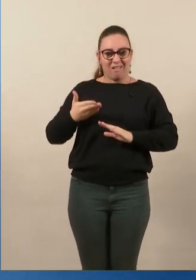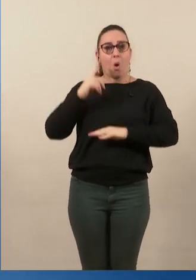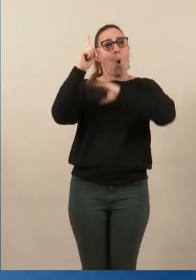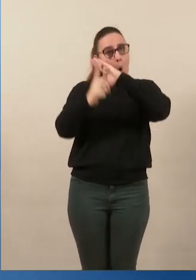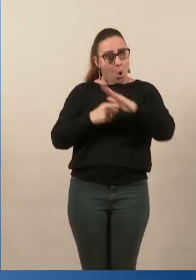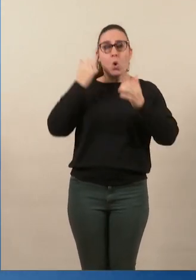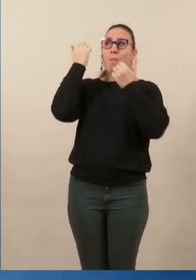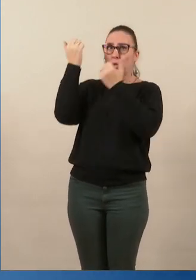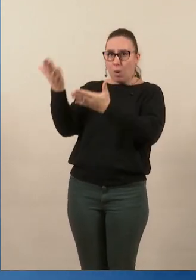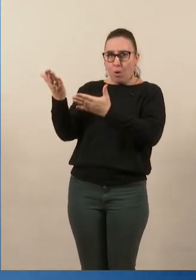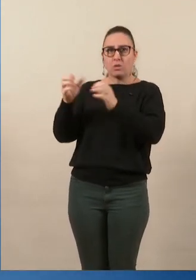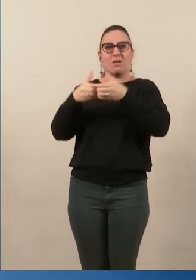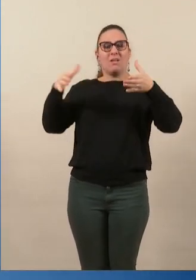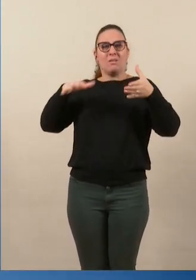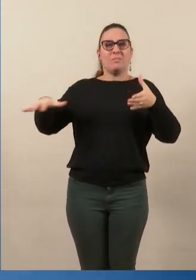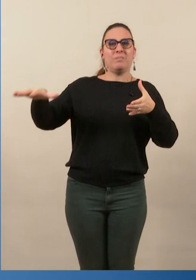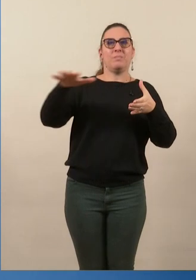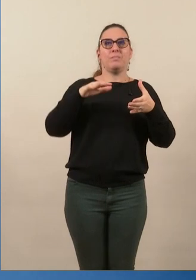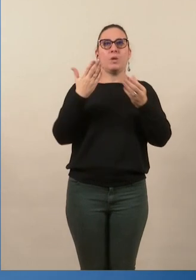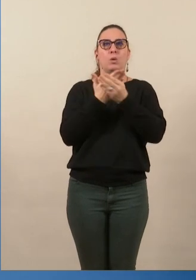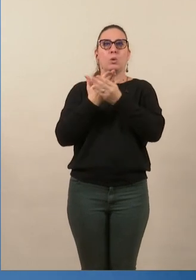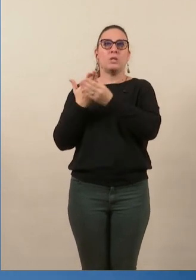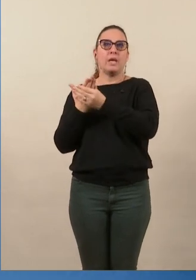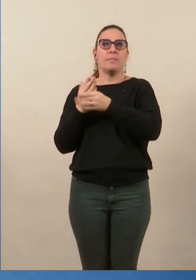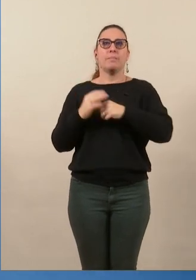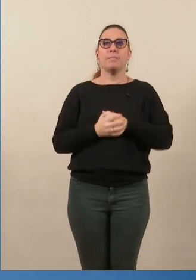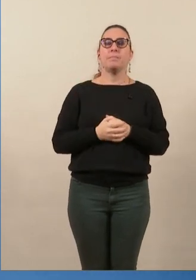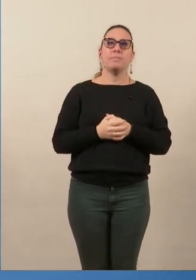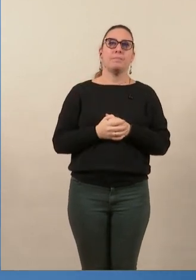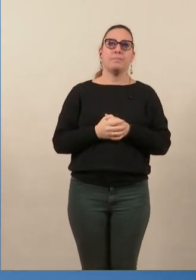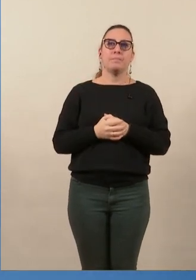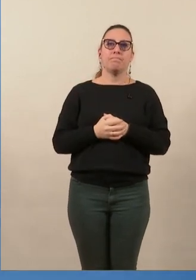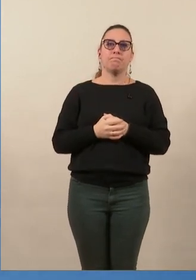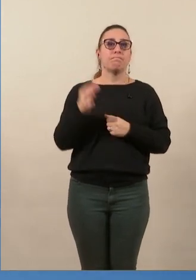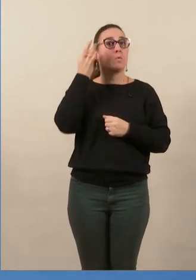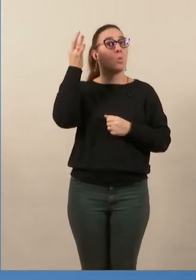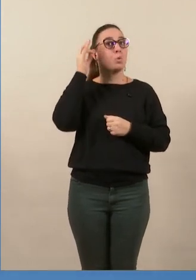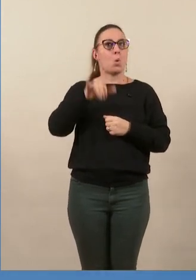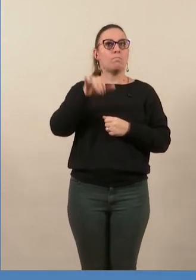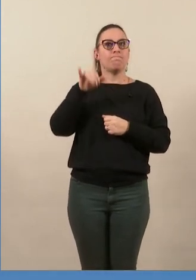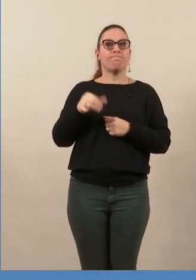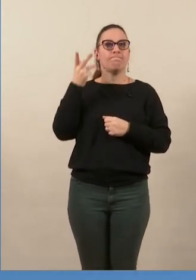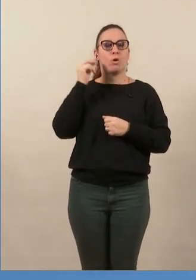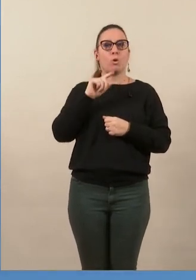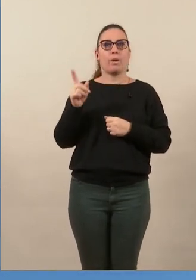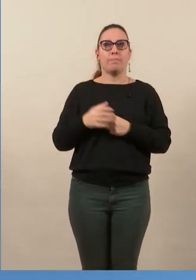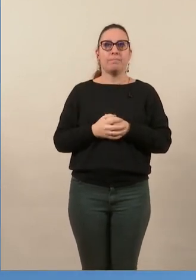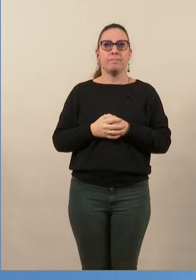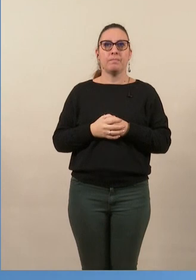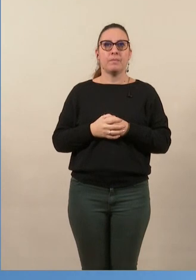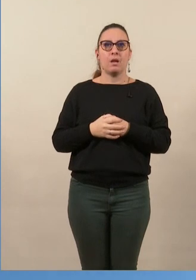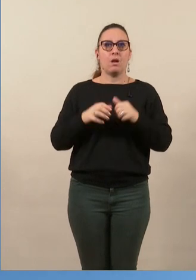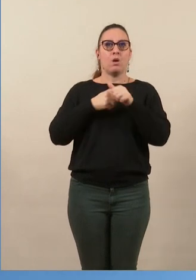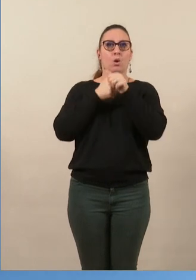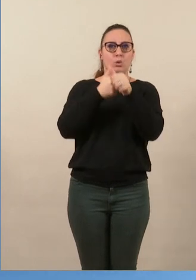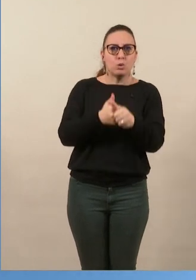à l'échelle métropolitaine un dossier je l'ai porté moi-même personnellement fortement auprès des deux ministres du logement qui ont qui suivent